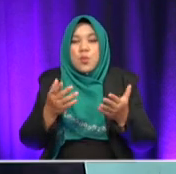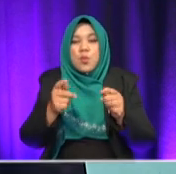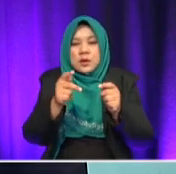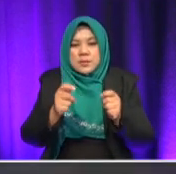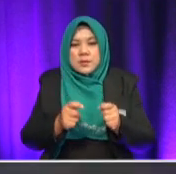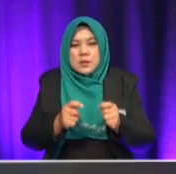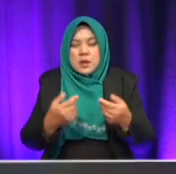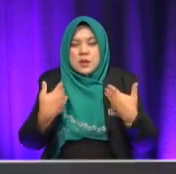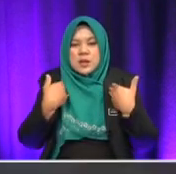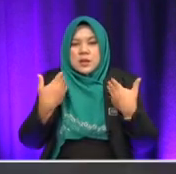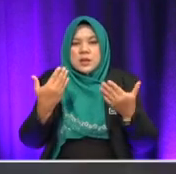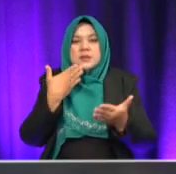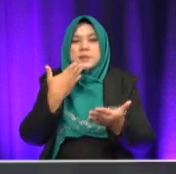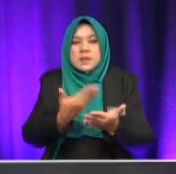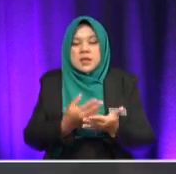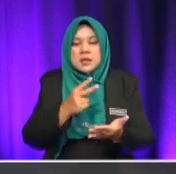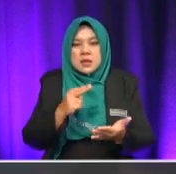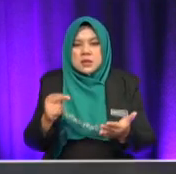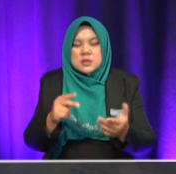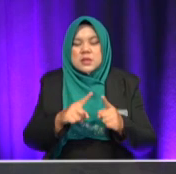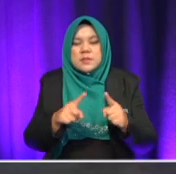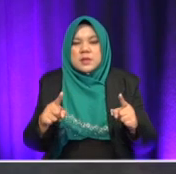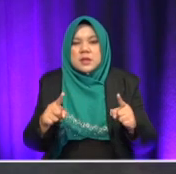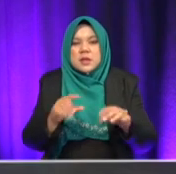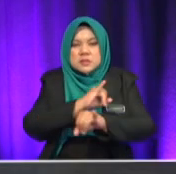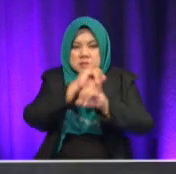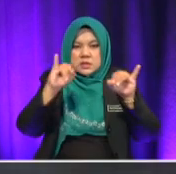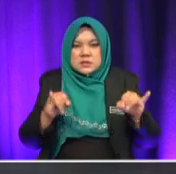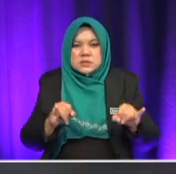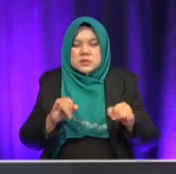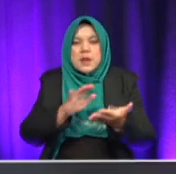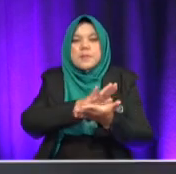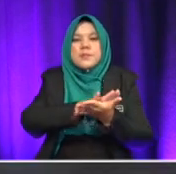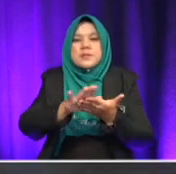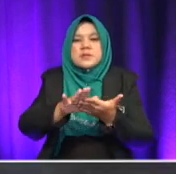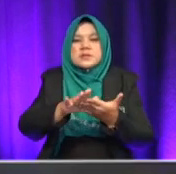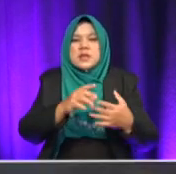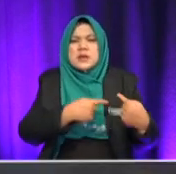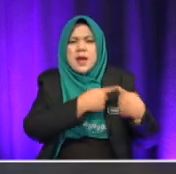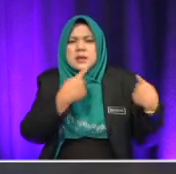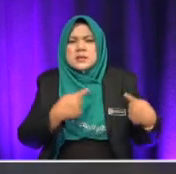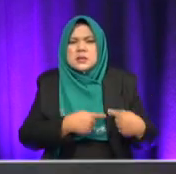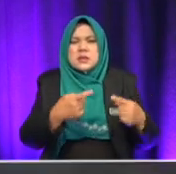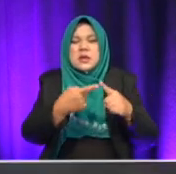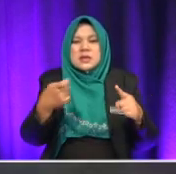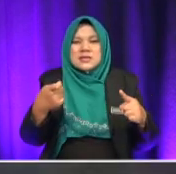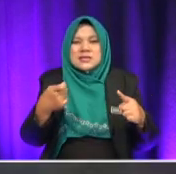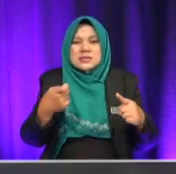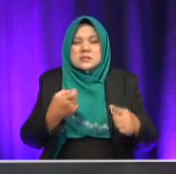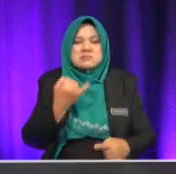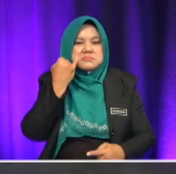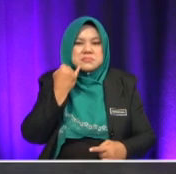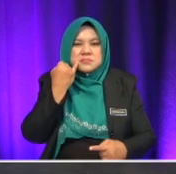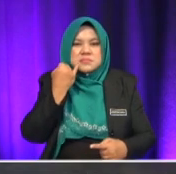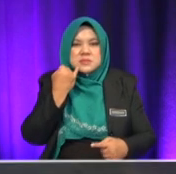akan ada kelebihannya tapi yang kita lihat di sini lebih jelas ya Allah membersihkan hati daripada Hasa dengki beda